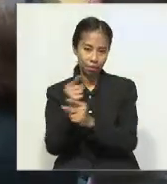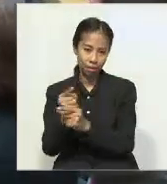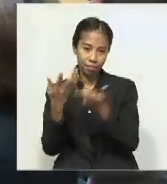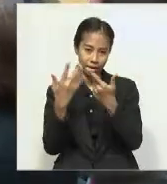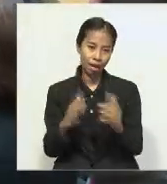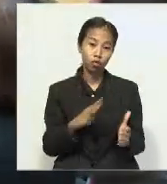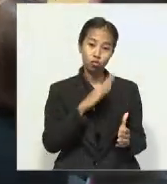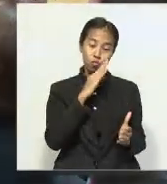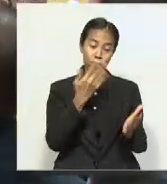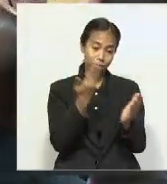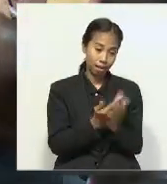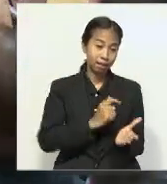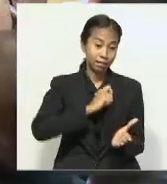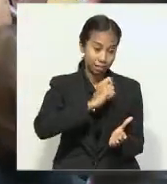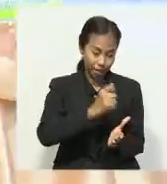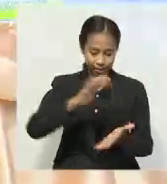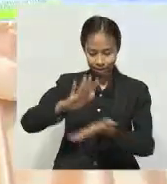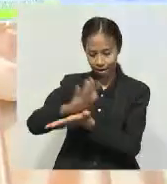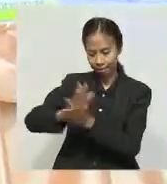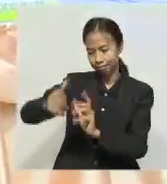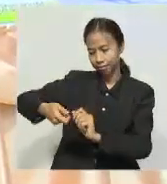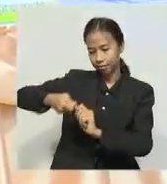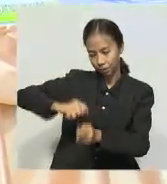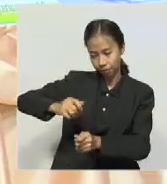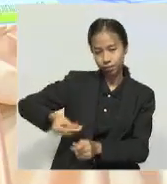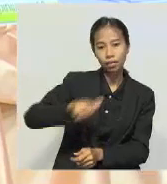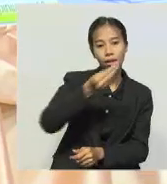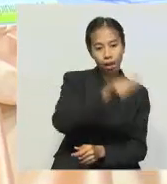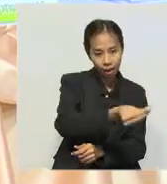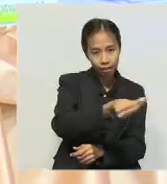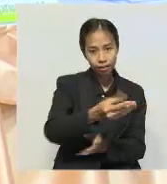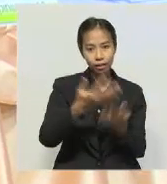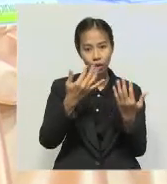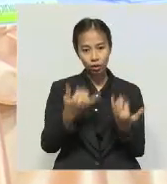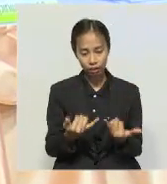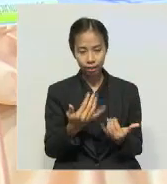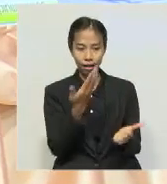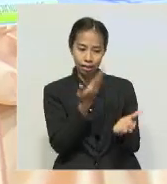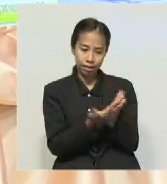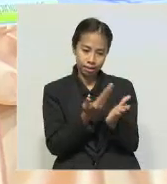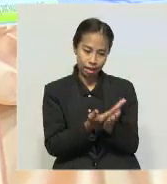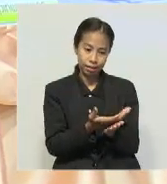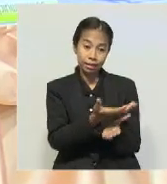ค่าธรรมเนียมก็จะออกใบเสร็จรับเงินให้สำหรับรายได้จากการจัดเก็บค่าจอดรถในถนน